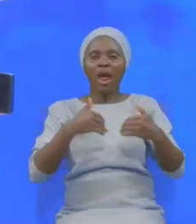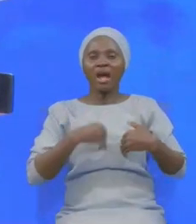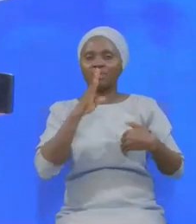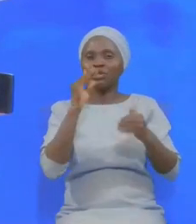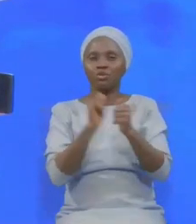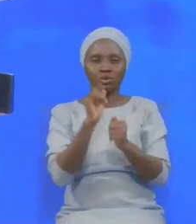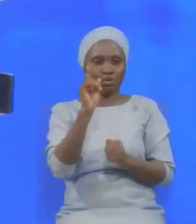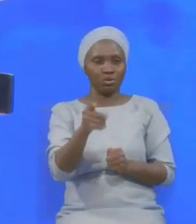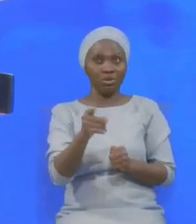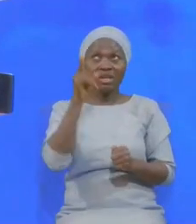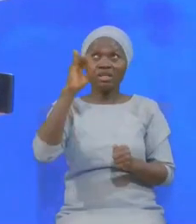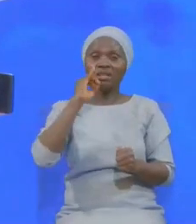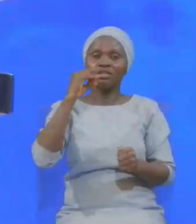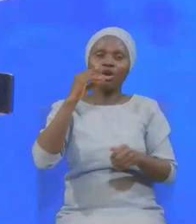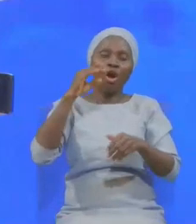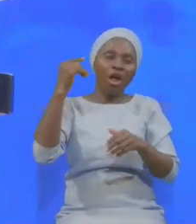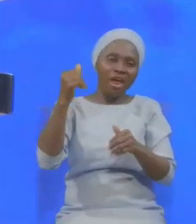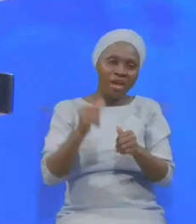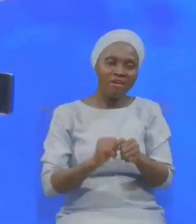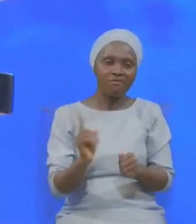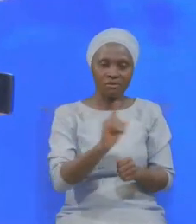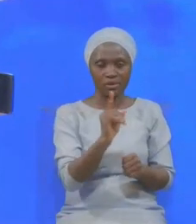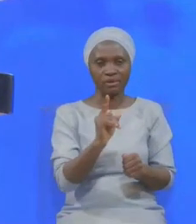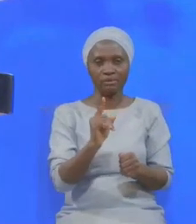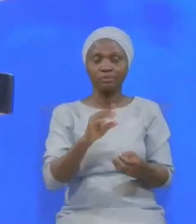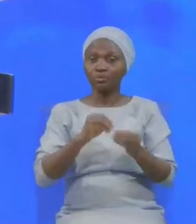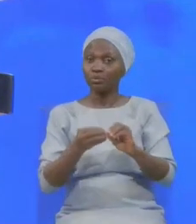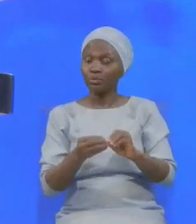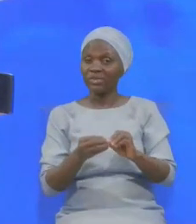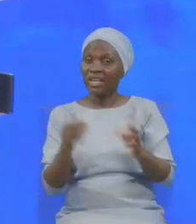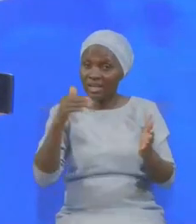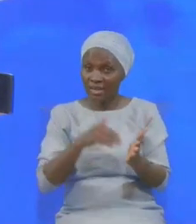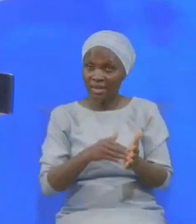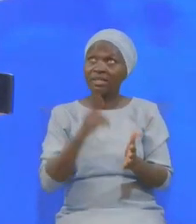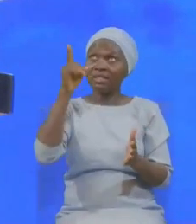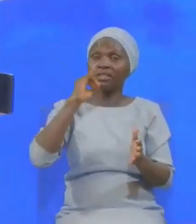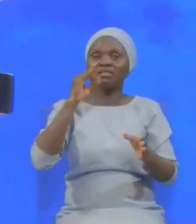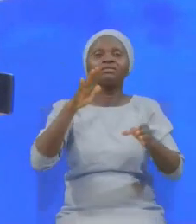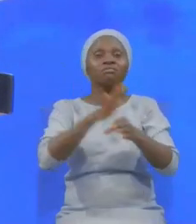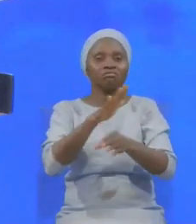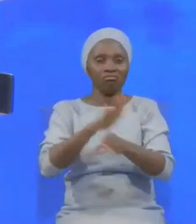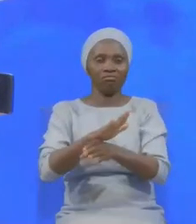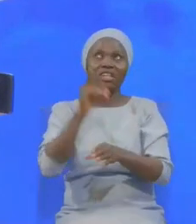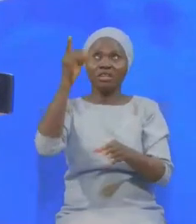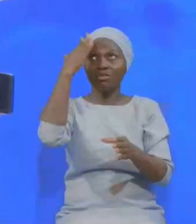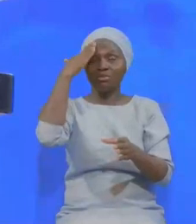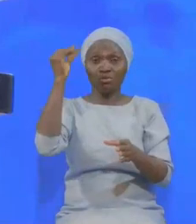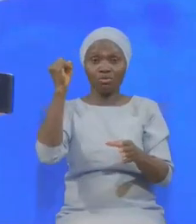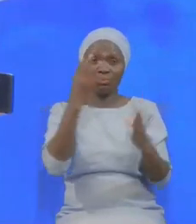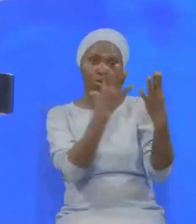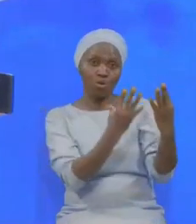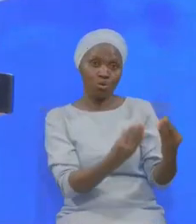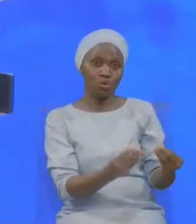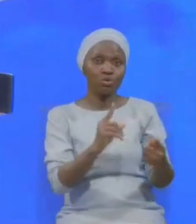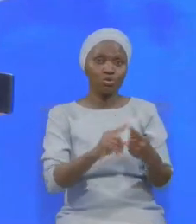Il est omniprésent. Non seulement ça, il est omniscient. Il connaît la solution à votre problème. Et